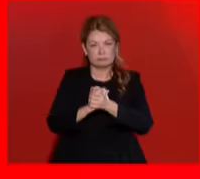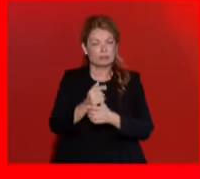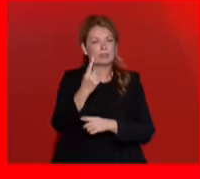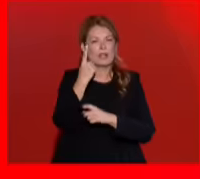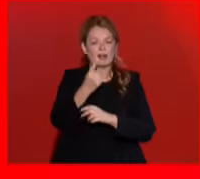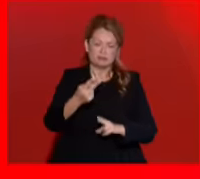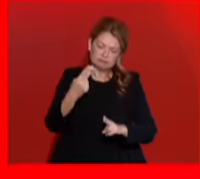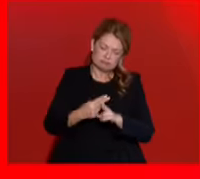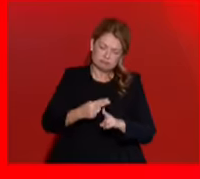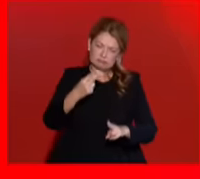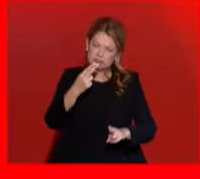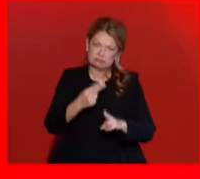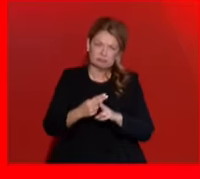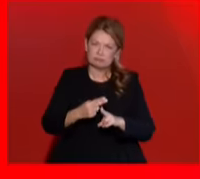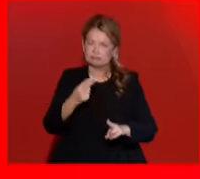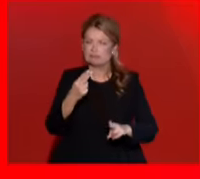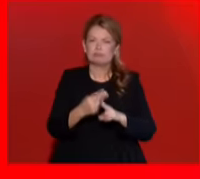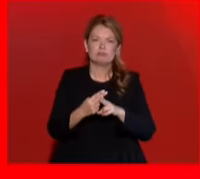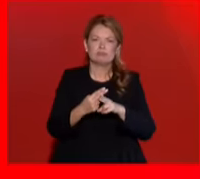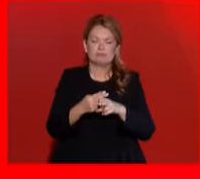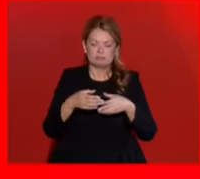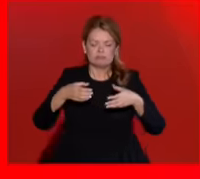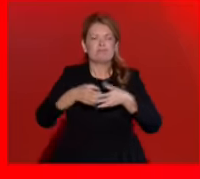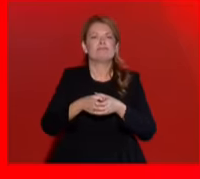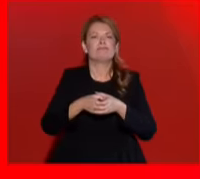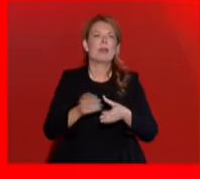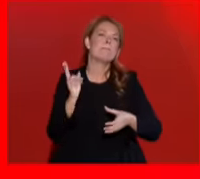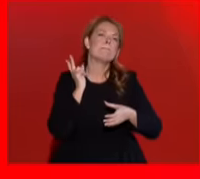και αδιαίρετο μητρό μελών.